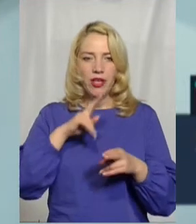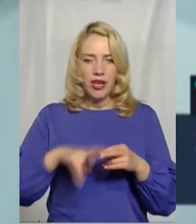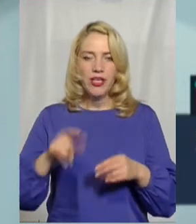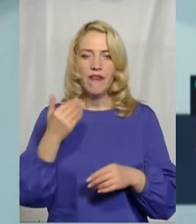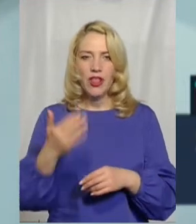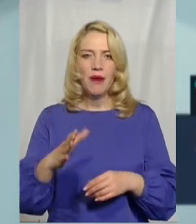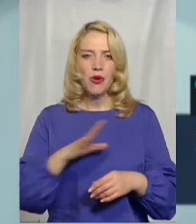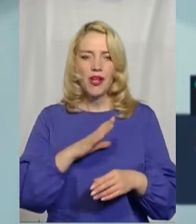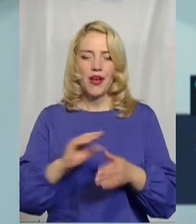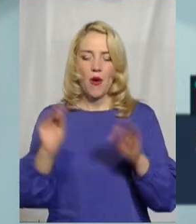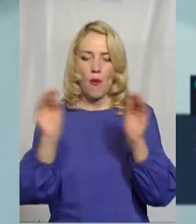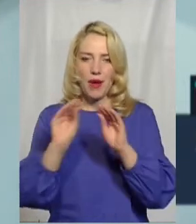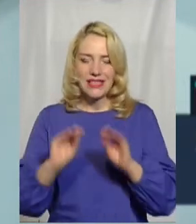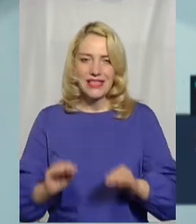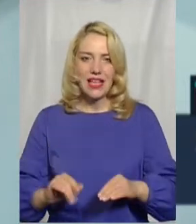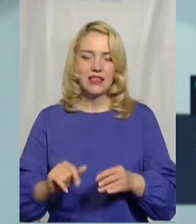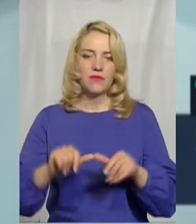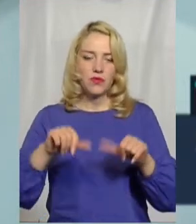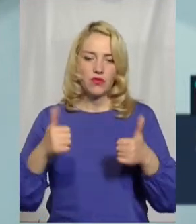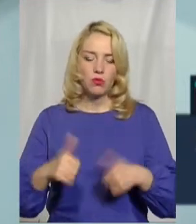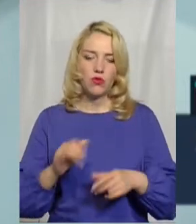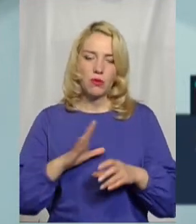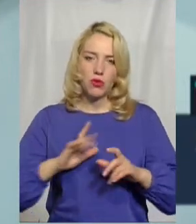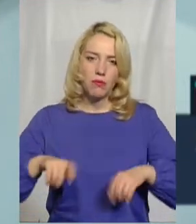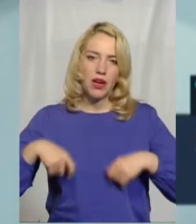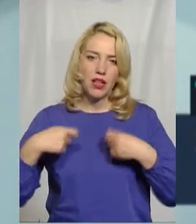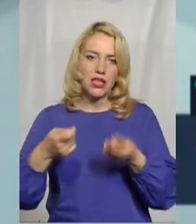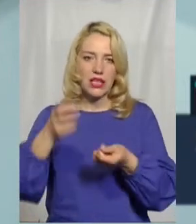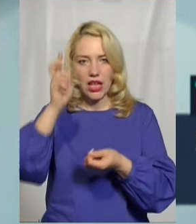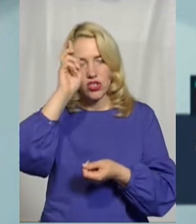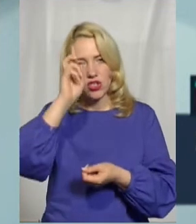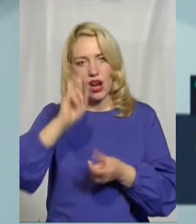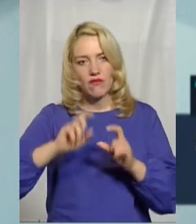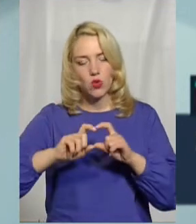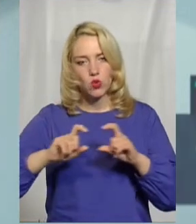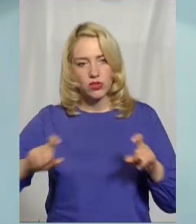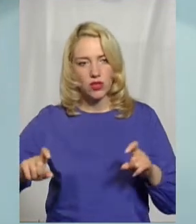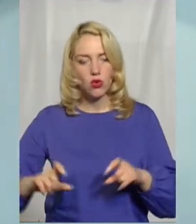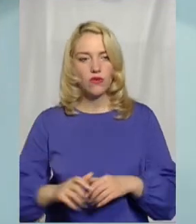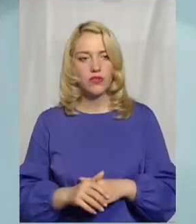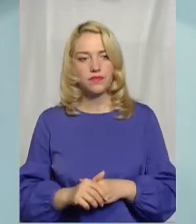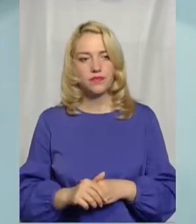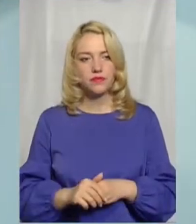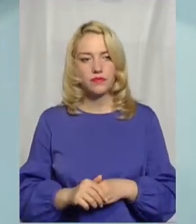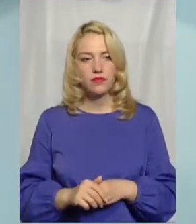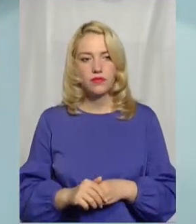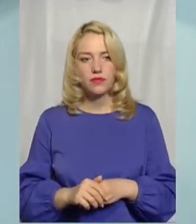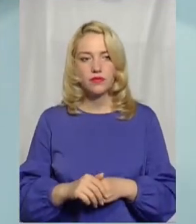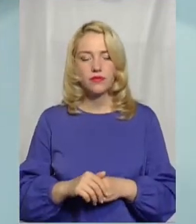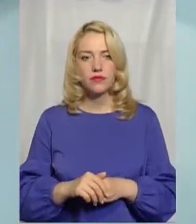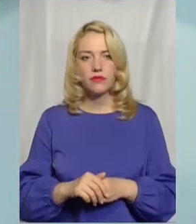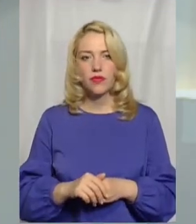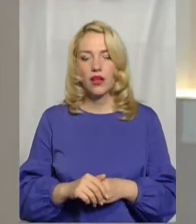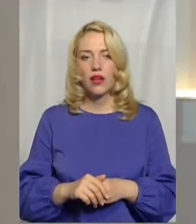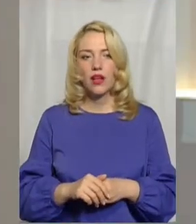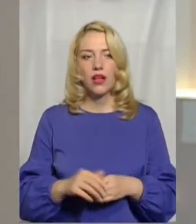були описані, сформовані, і в майбутньому були передані в державну установу і в трудові архіви, якщо говориться про документи з кадрових питань особового